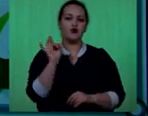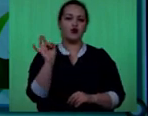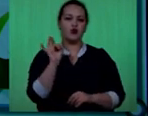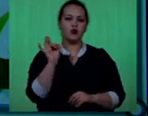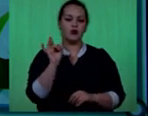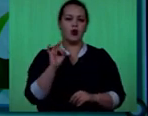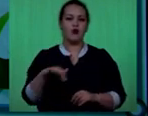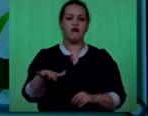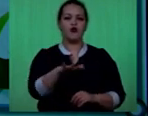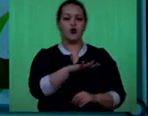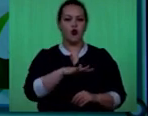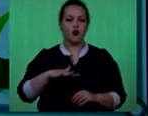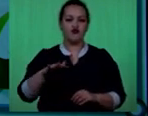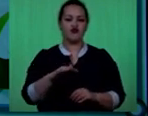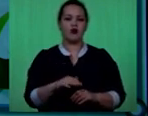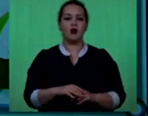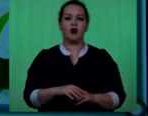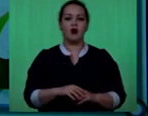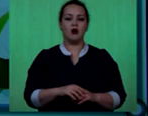рощах над калиной